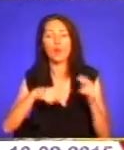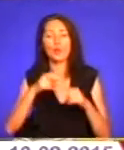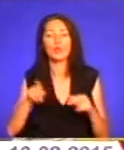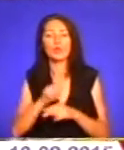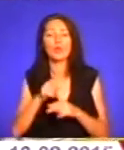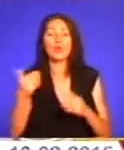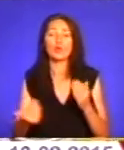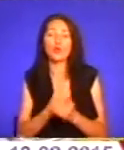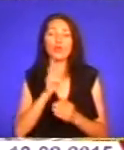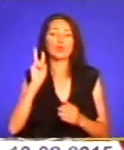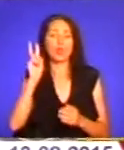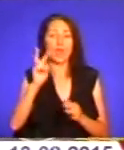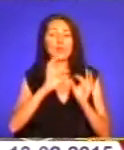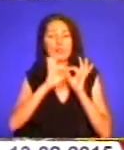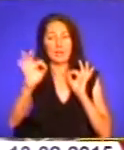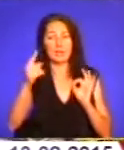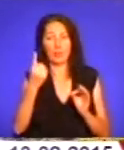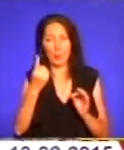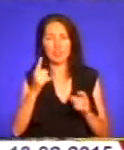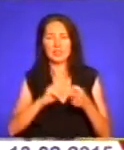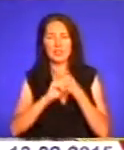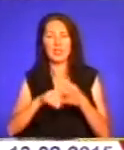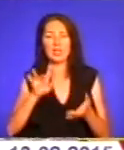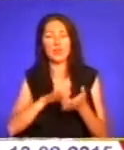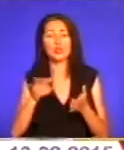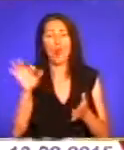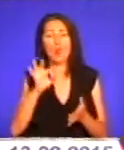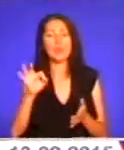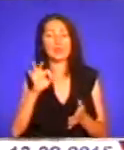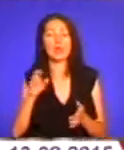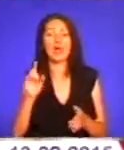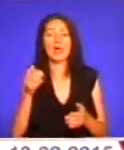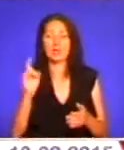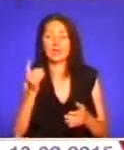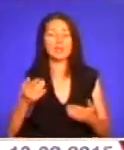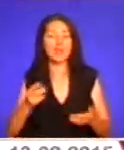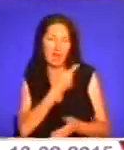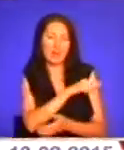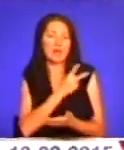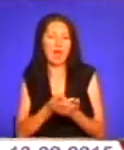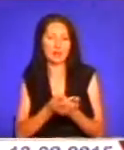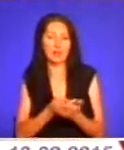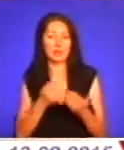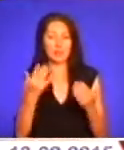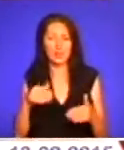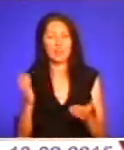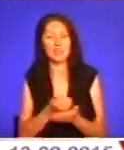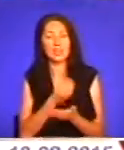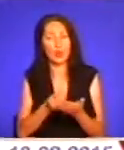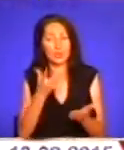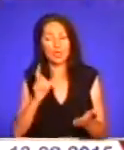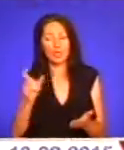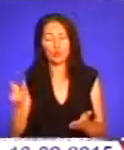з них, яка з'єднала місто з обласною дитячою лікарнею, вже встигли оцінити жителі Тернополя. У нас першим етапом було